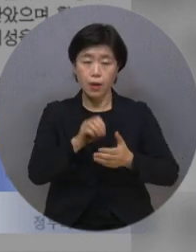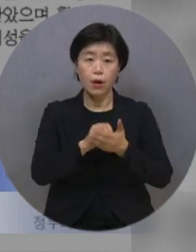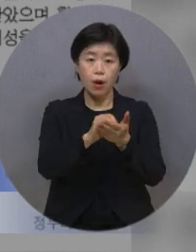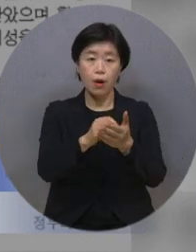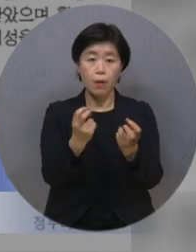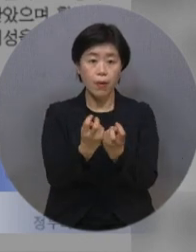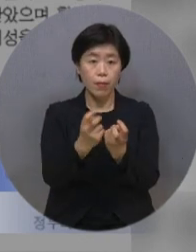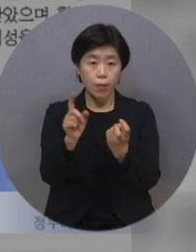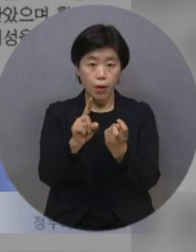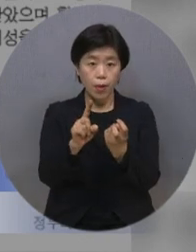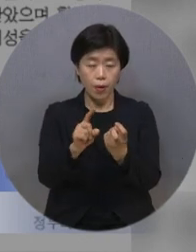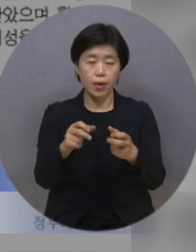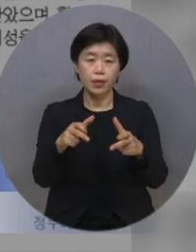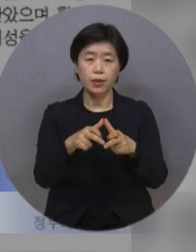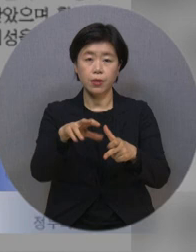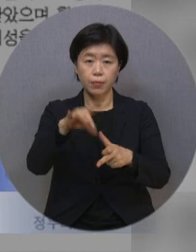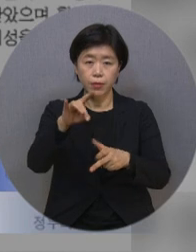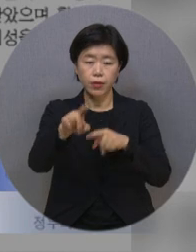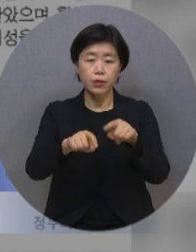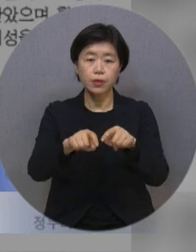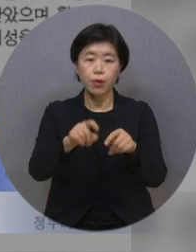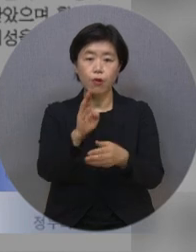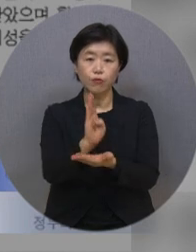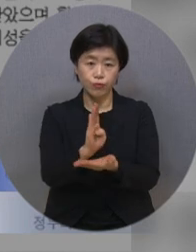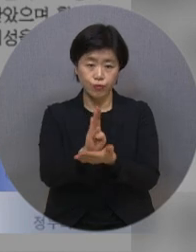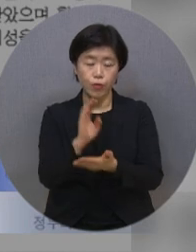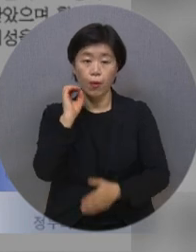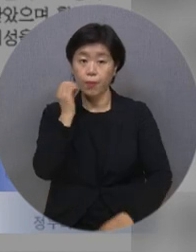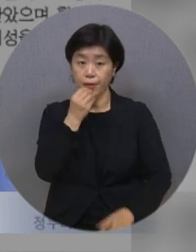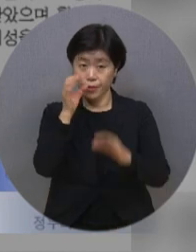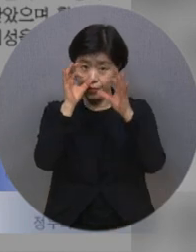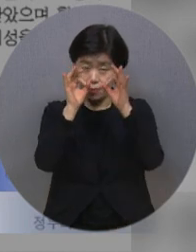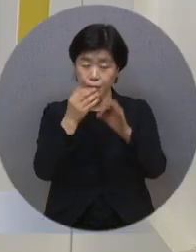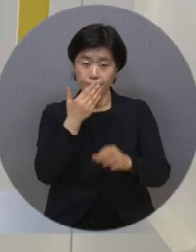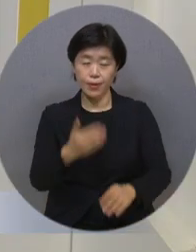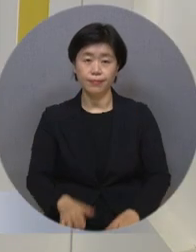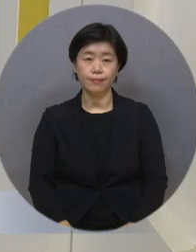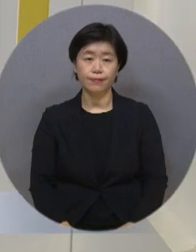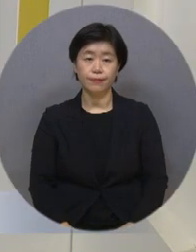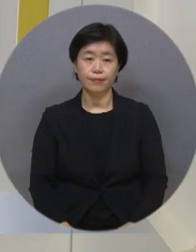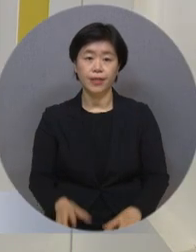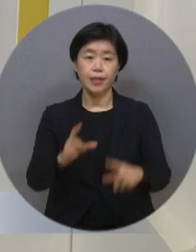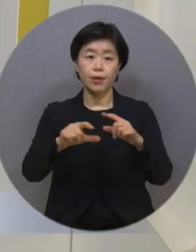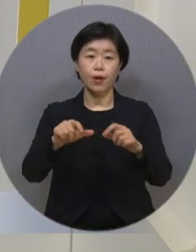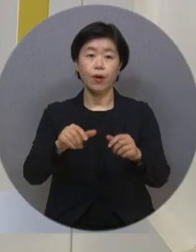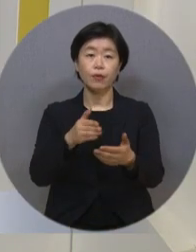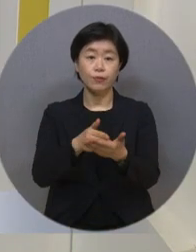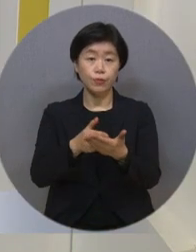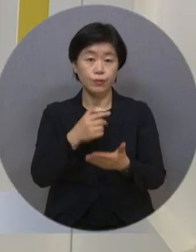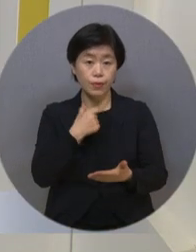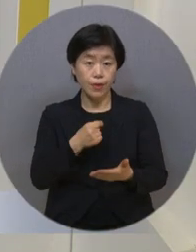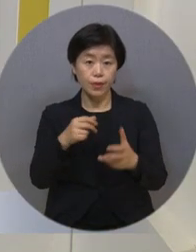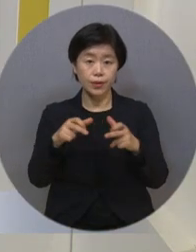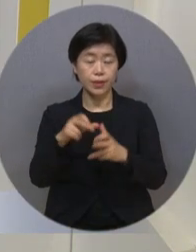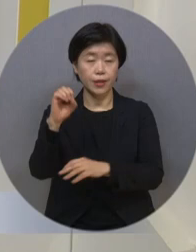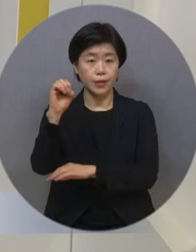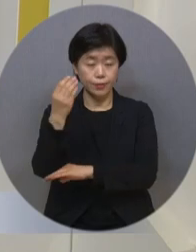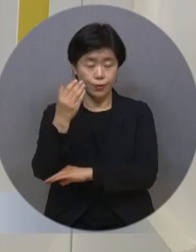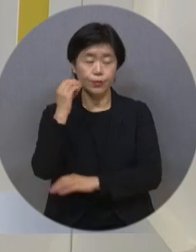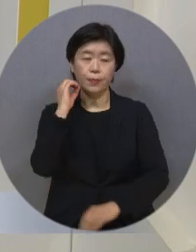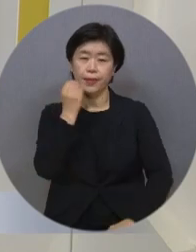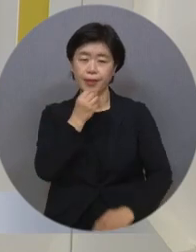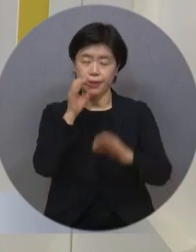먼저 실천 운동본부 홈페이지에서 확인할 수 있습니다 더 자세한 뉴스는 장애인 신문과